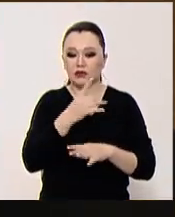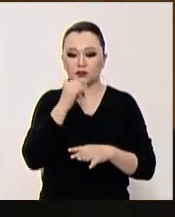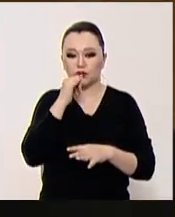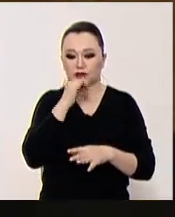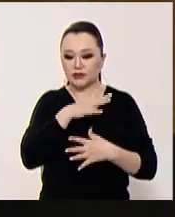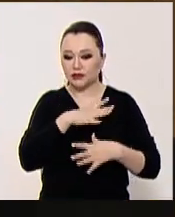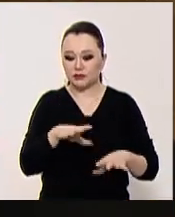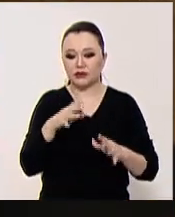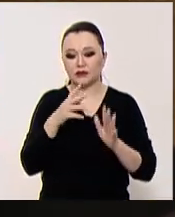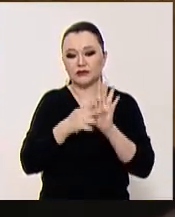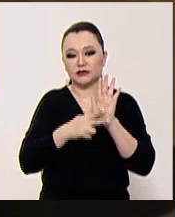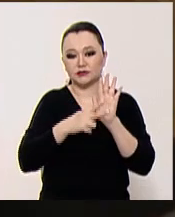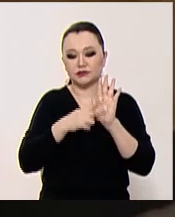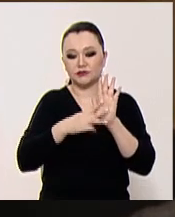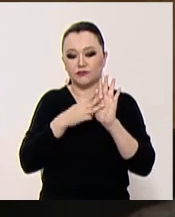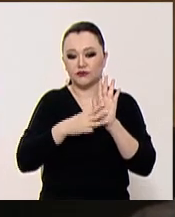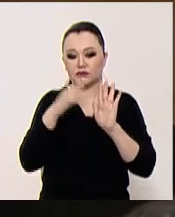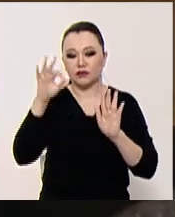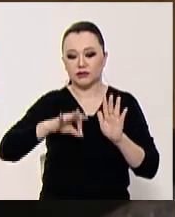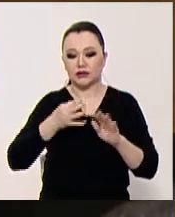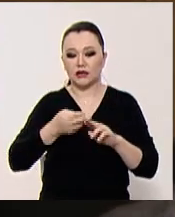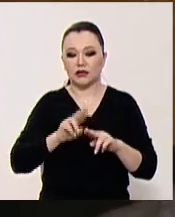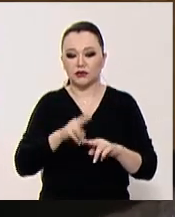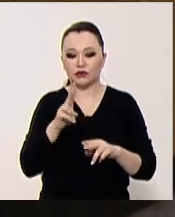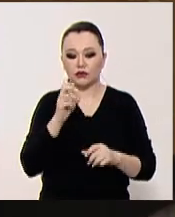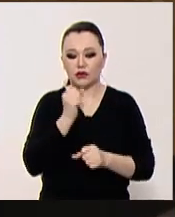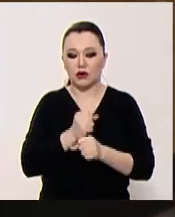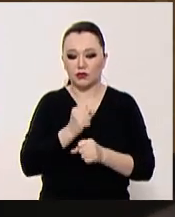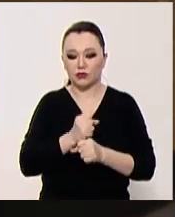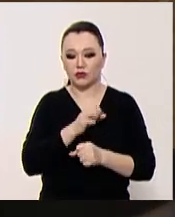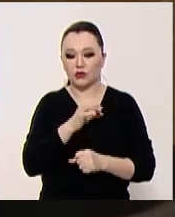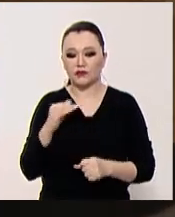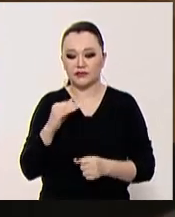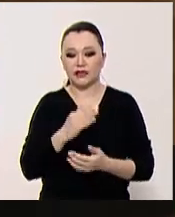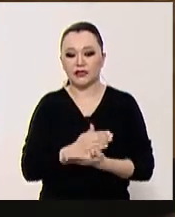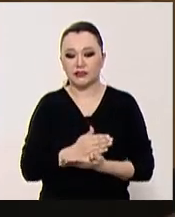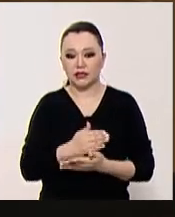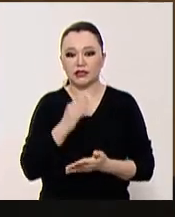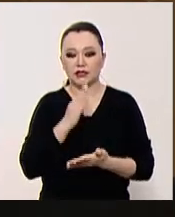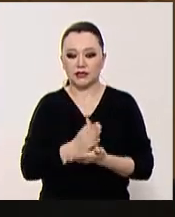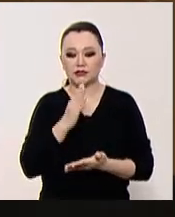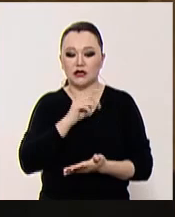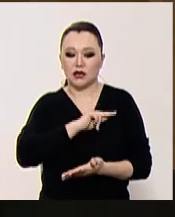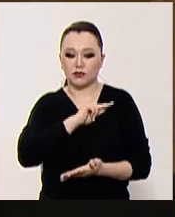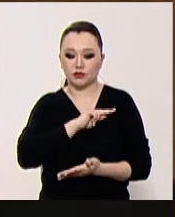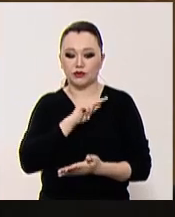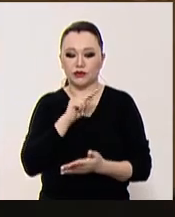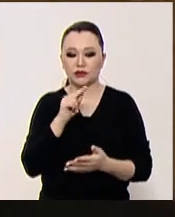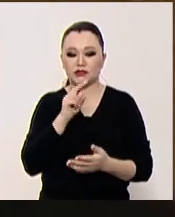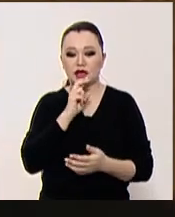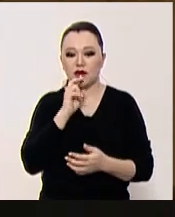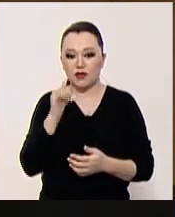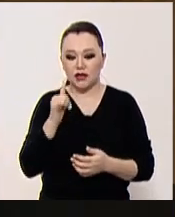Процентов 70-80 – это те, которые работают официально. То есть работают на